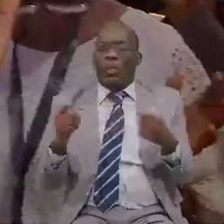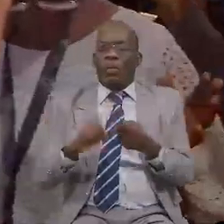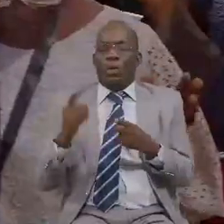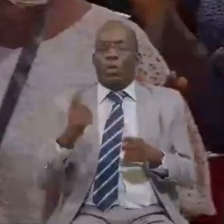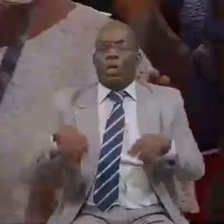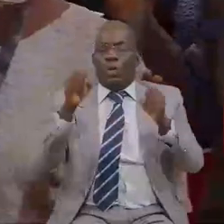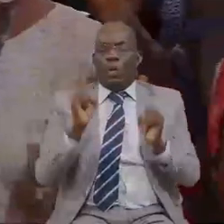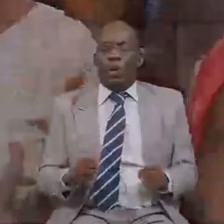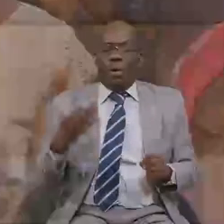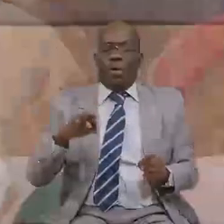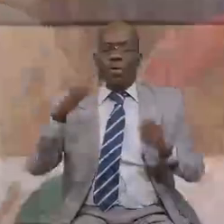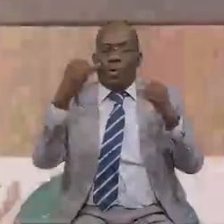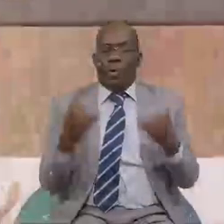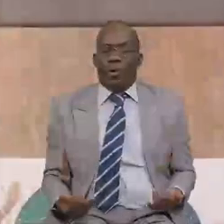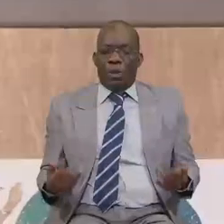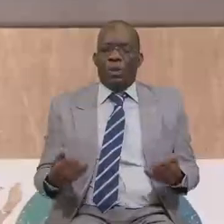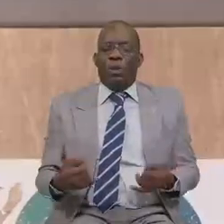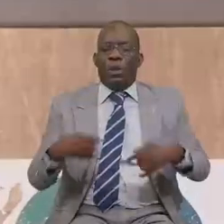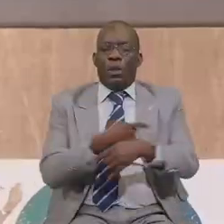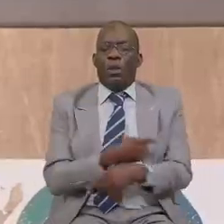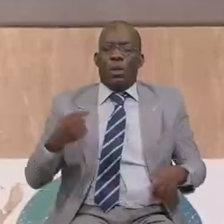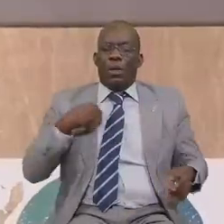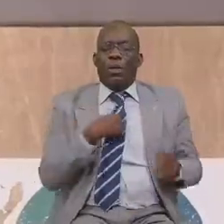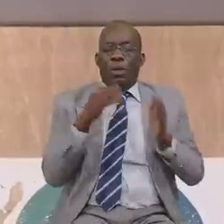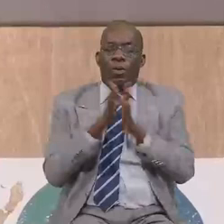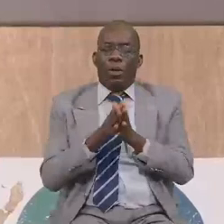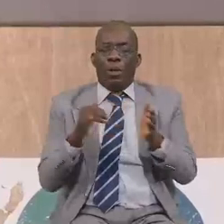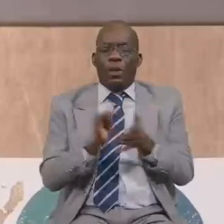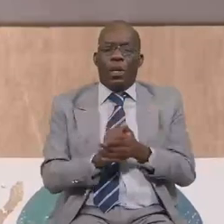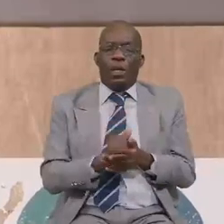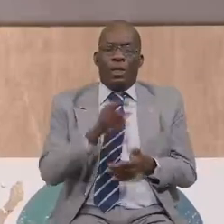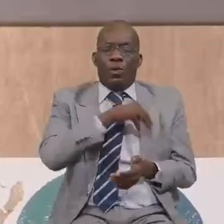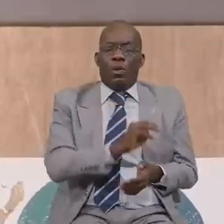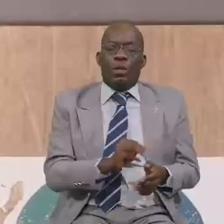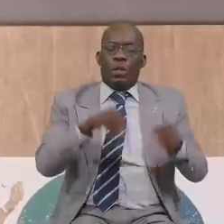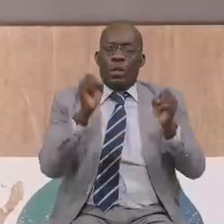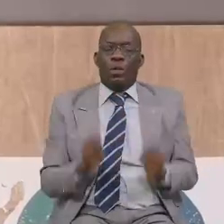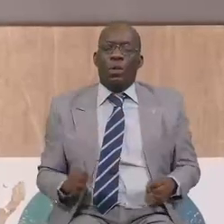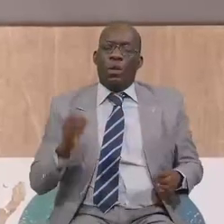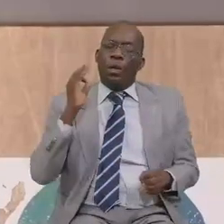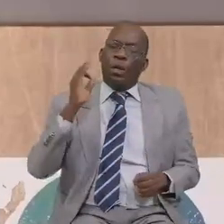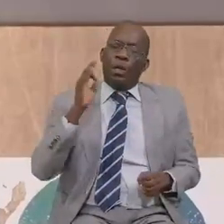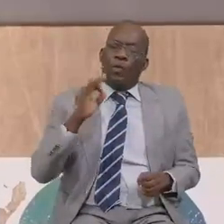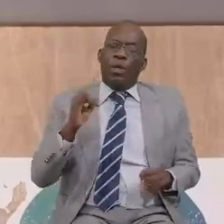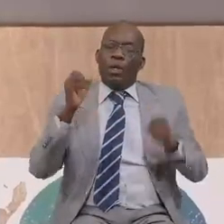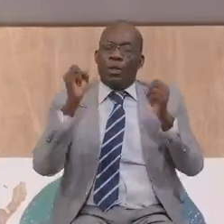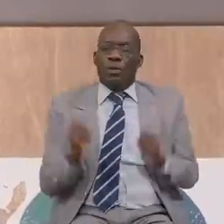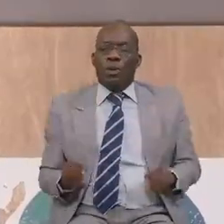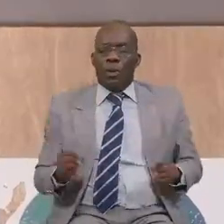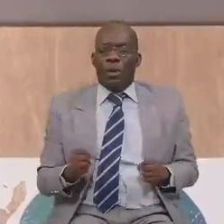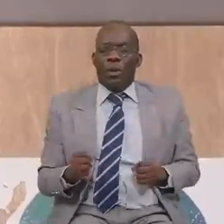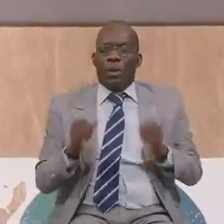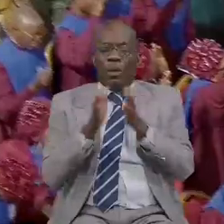je prie que la puissance ministérielle, la puissance d'évangélisation, la puissance de